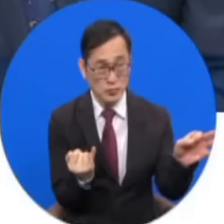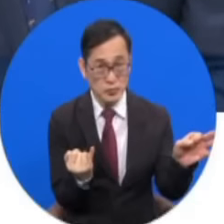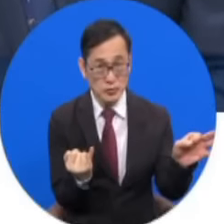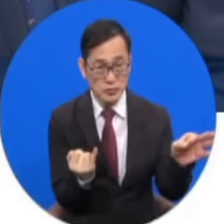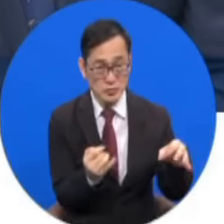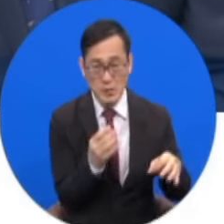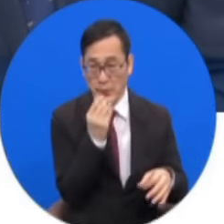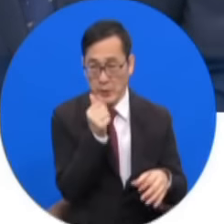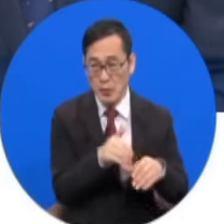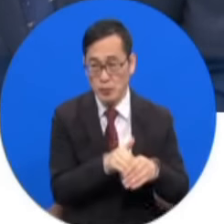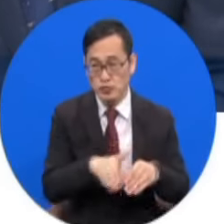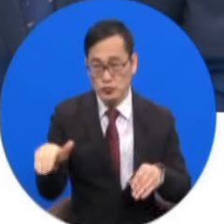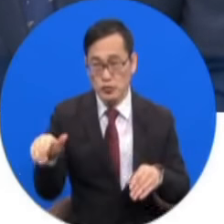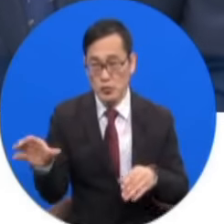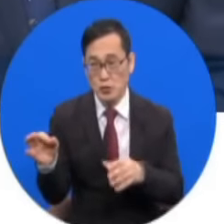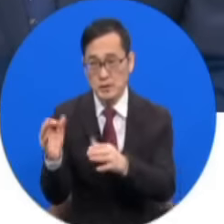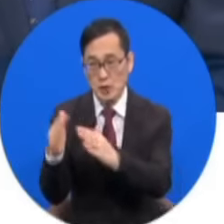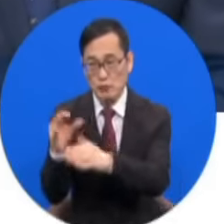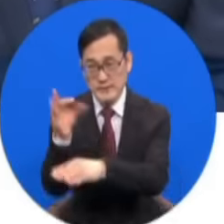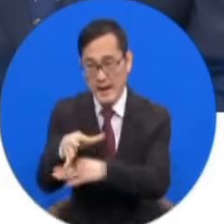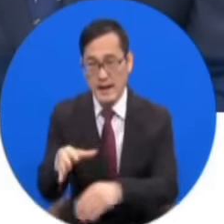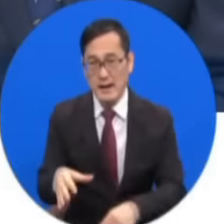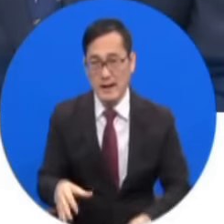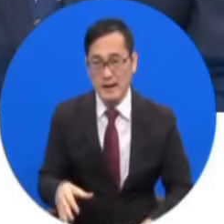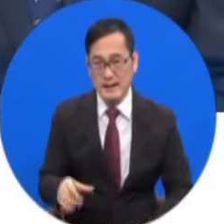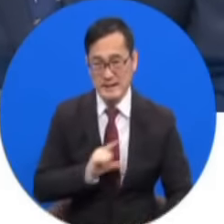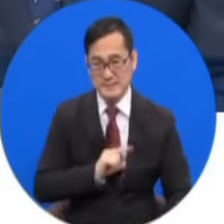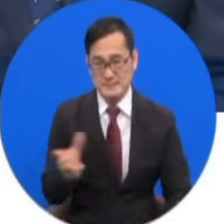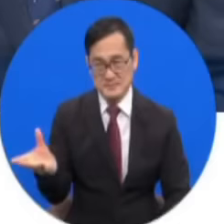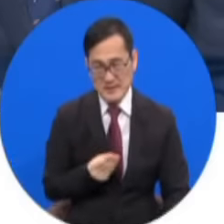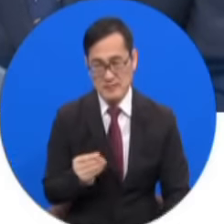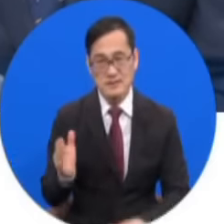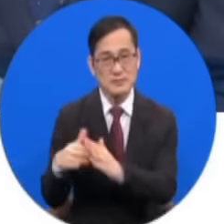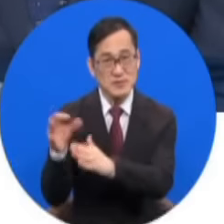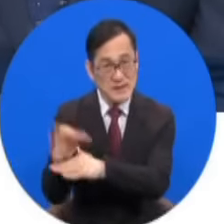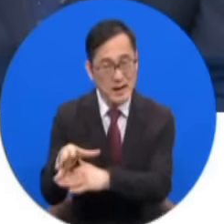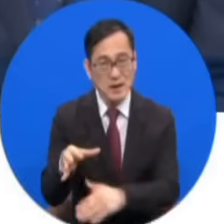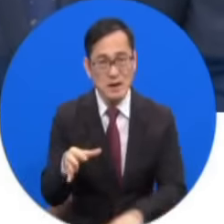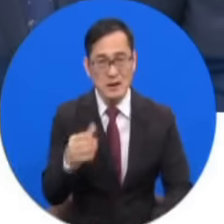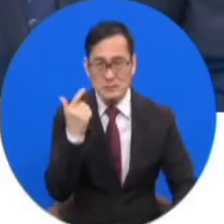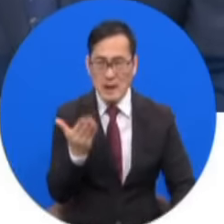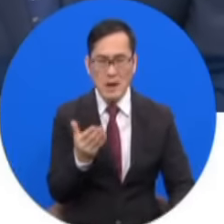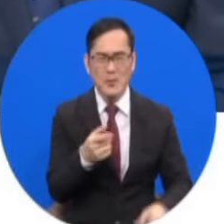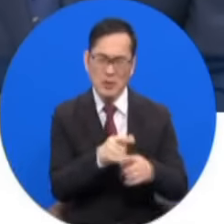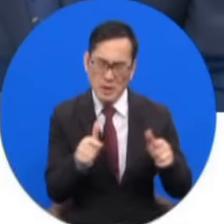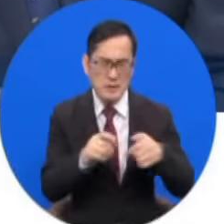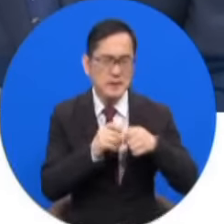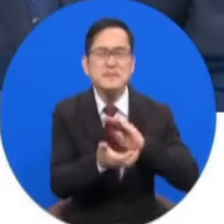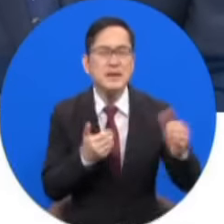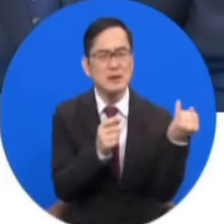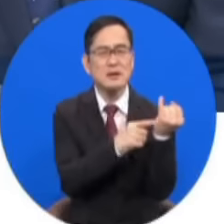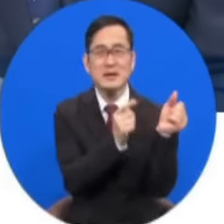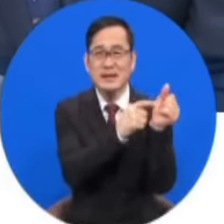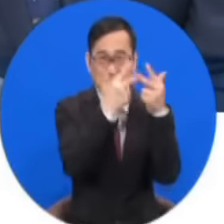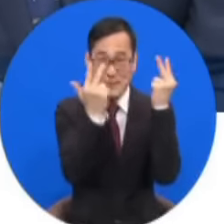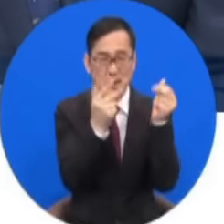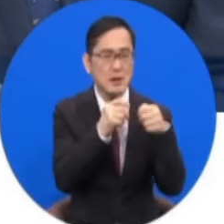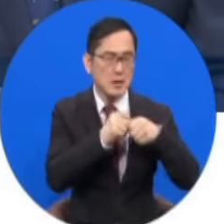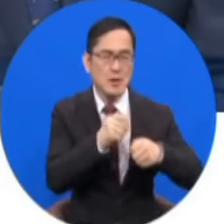하면 진작에 밝혀졌죠 갑자기 지금 베모 씨의 총자산이 80억이 어 그분의 어떤